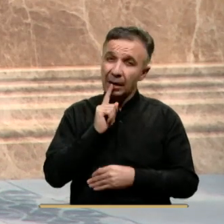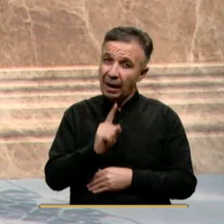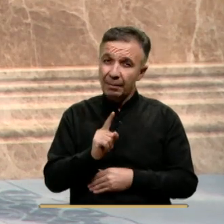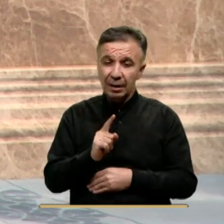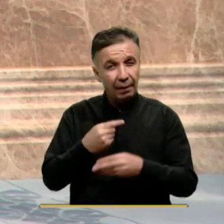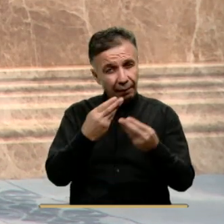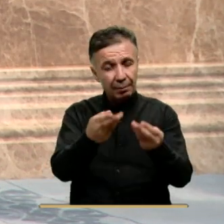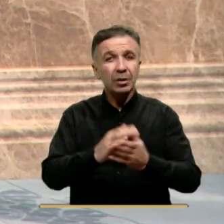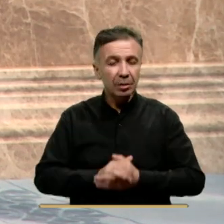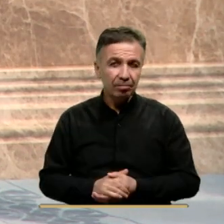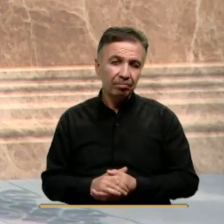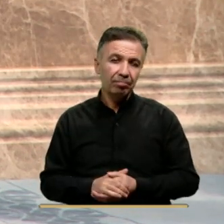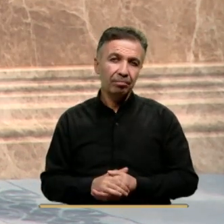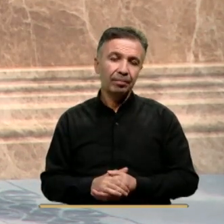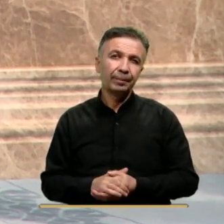vermiştir